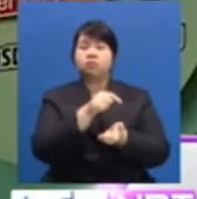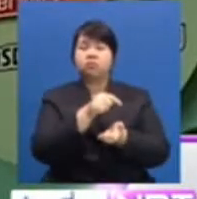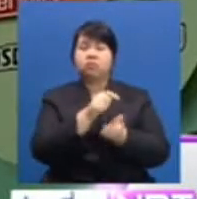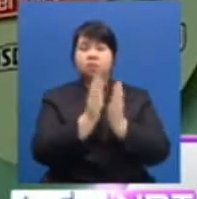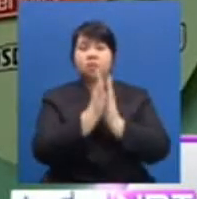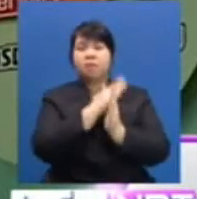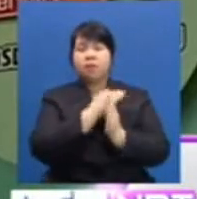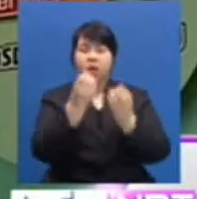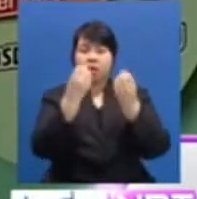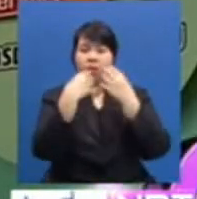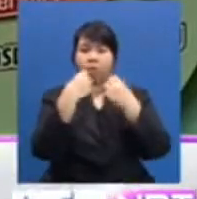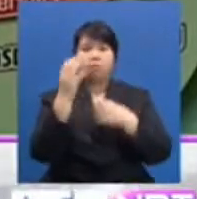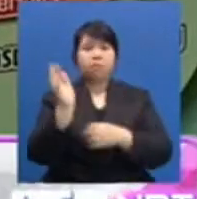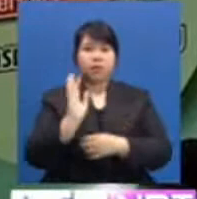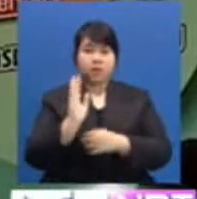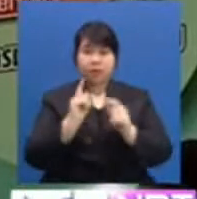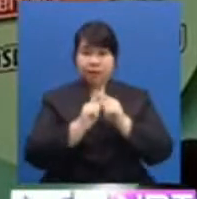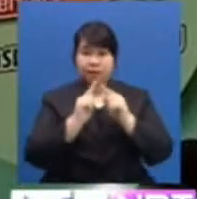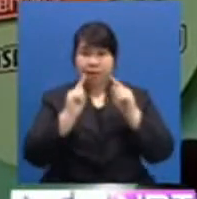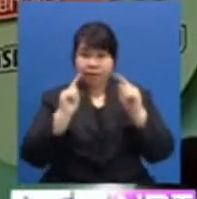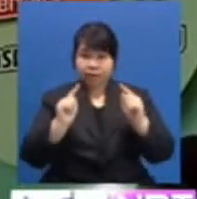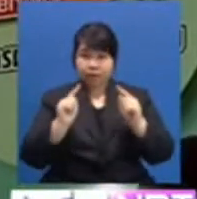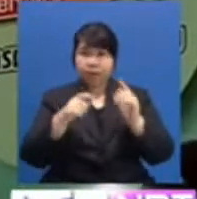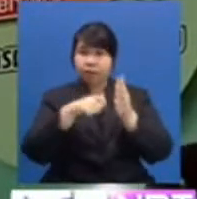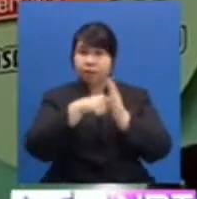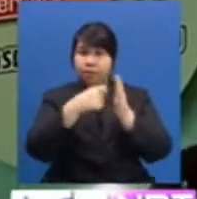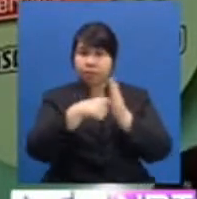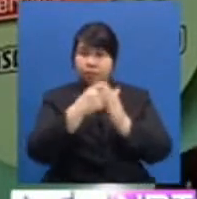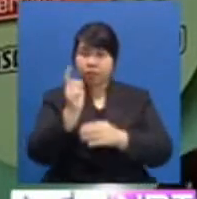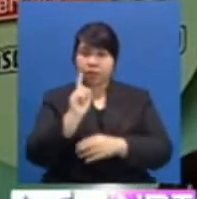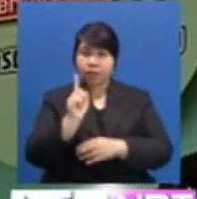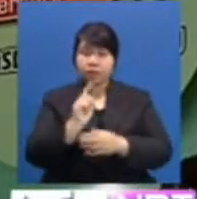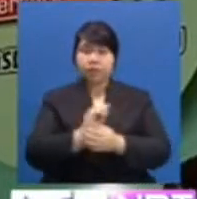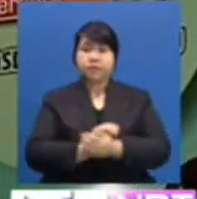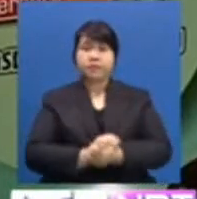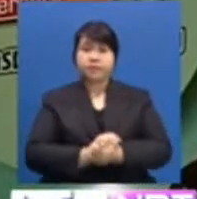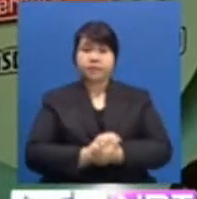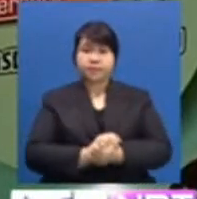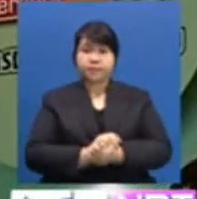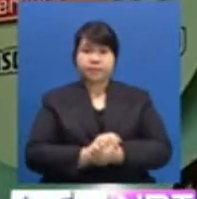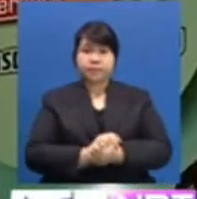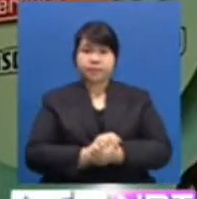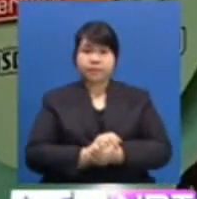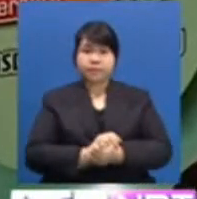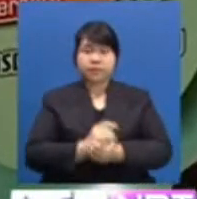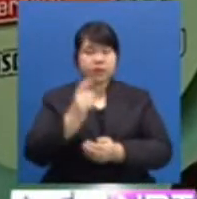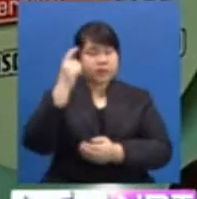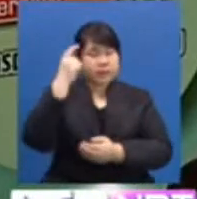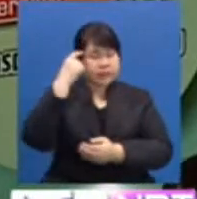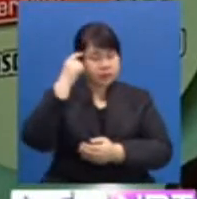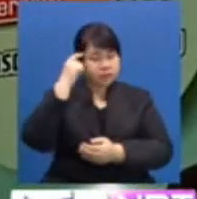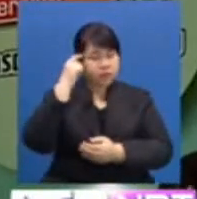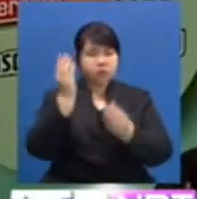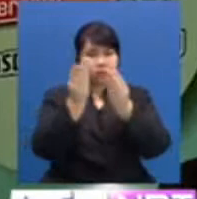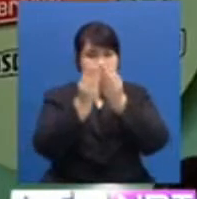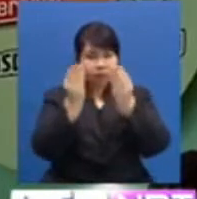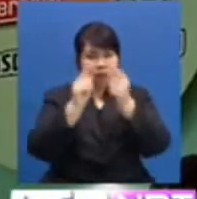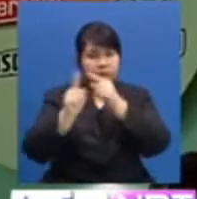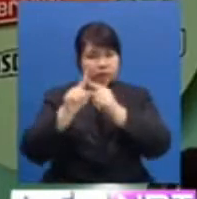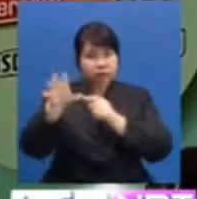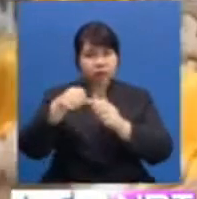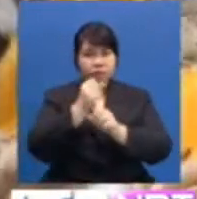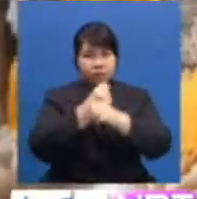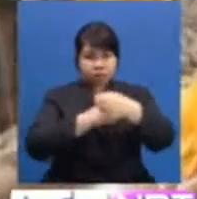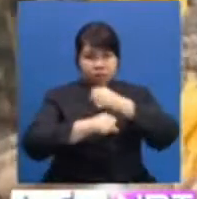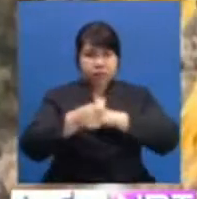ากพระแต่เข้าไปวัดเนี่ยนะครับไปเพื่อที่จะสมาทานศีลมาปฏิบัติ แนวท